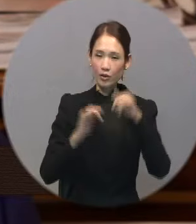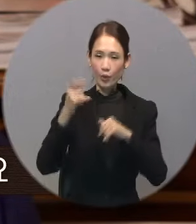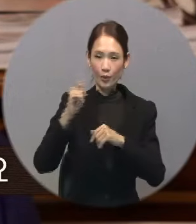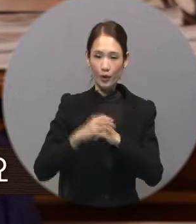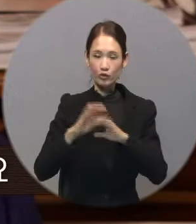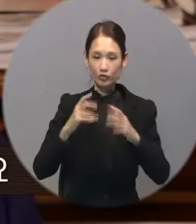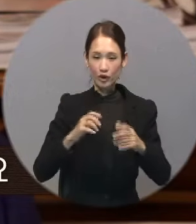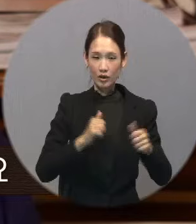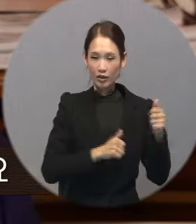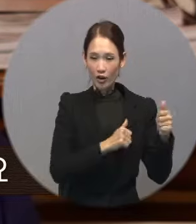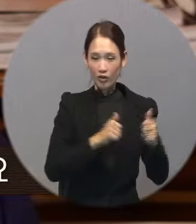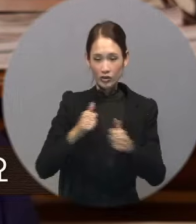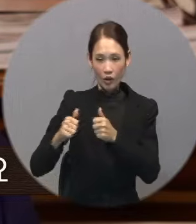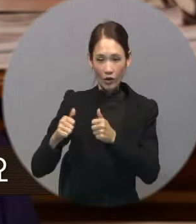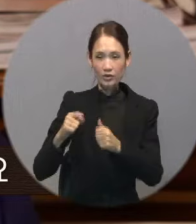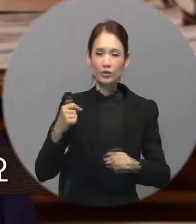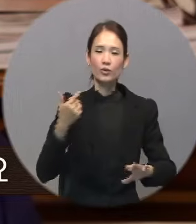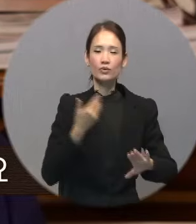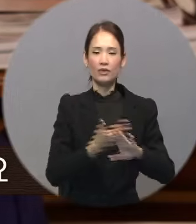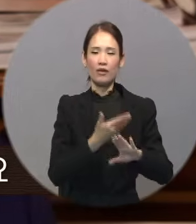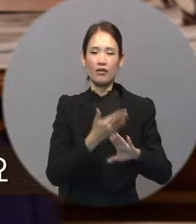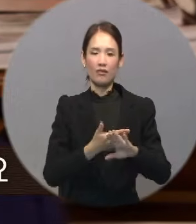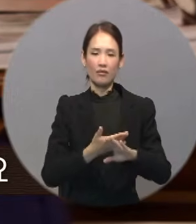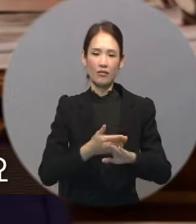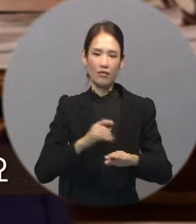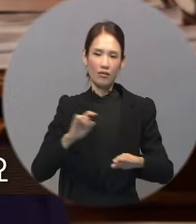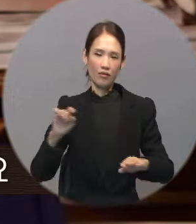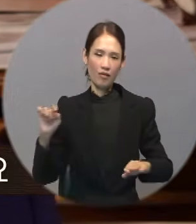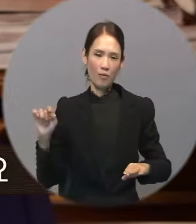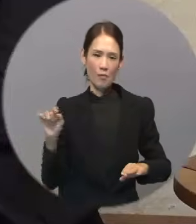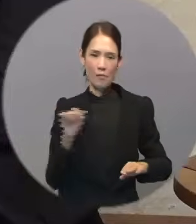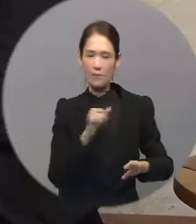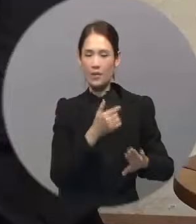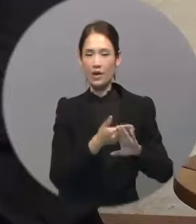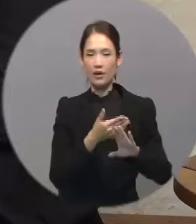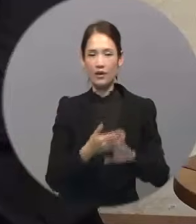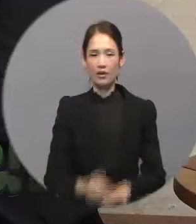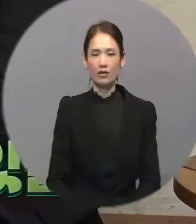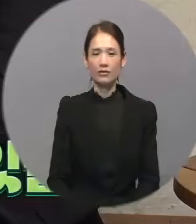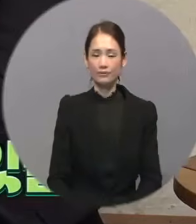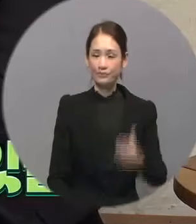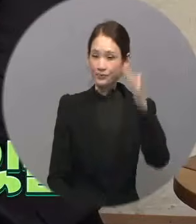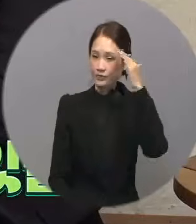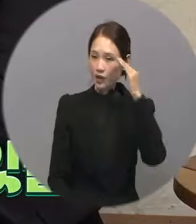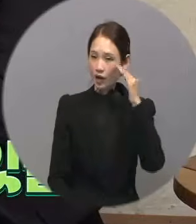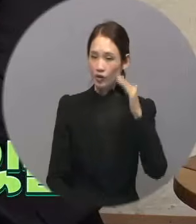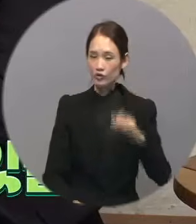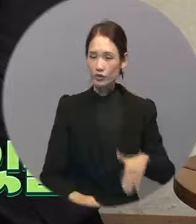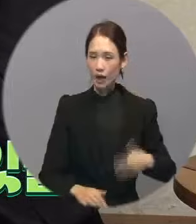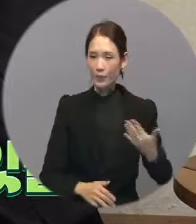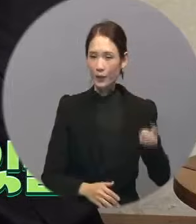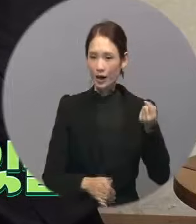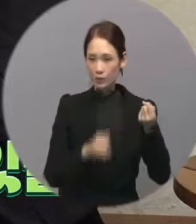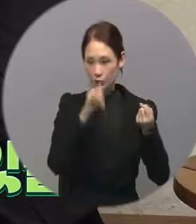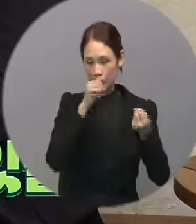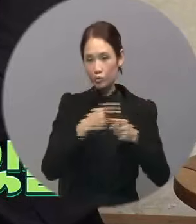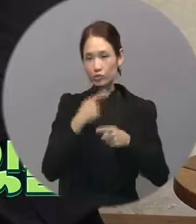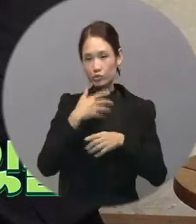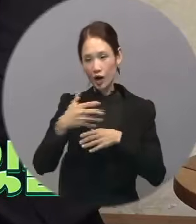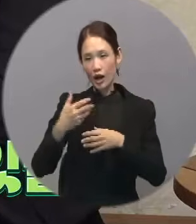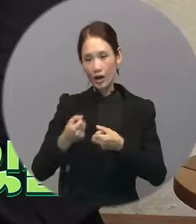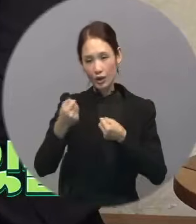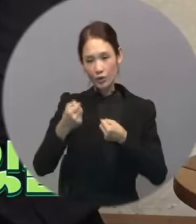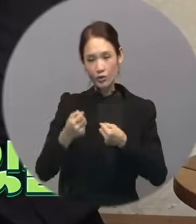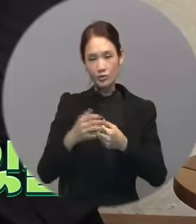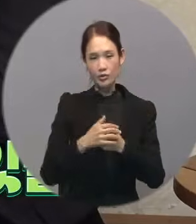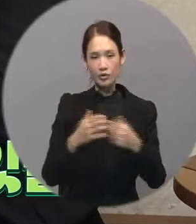경쟁력 혹은 국가 간의 경쟁이라고 하는 속도는 엄청나게 달라질 거거든요. 그렇다면 그러니까 남쪽이 갖고 있는 것과 북쪽이 갖고 있는 것을 합쳤을 때 우리는